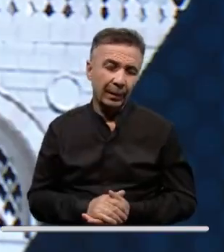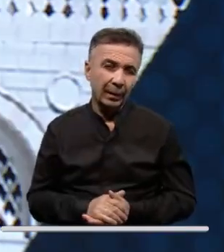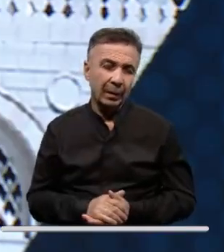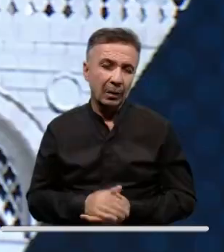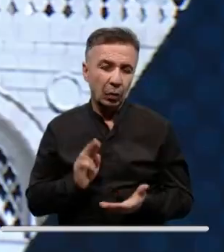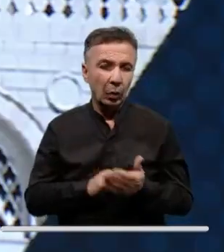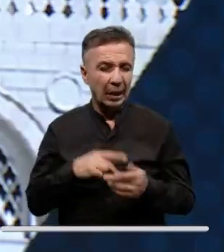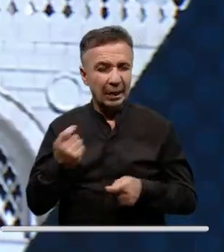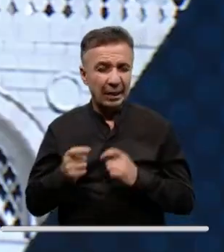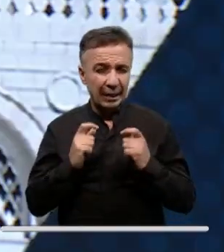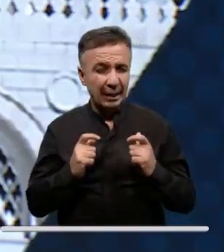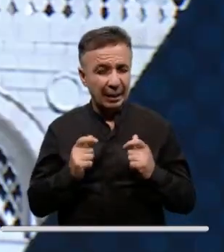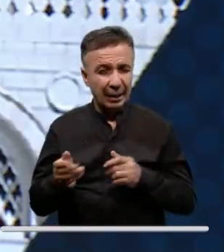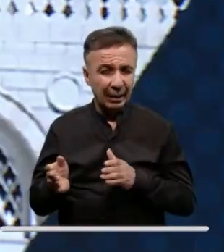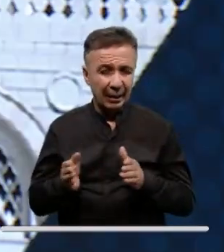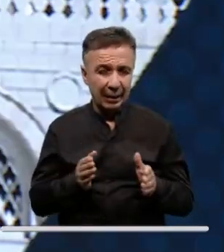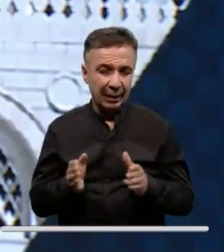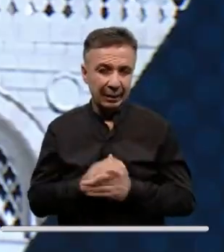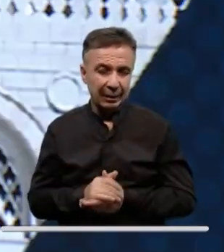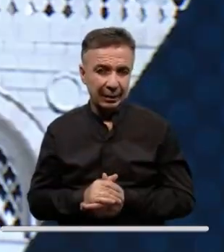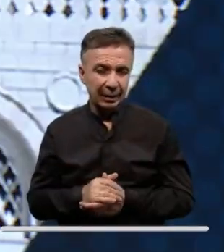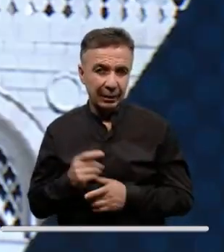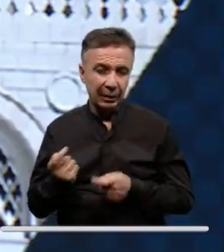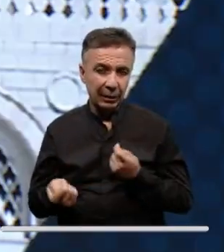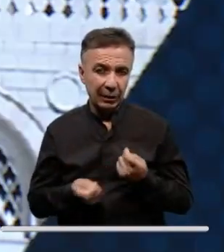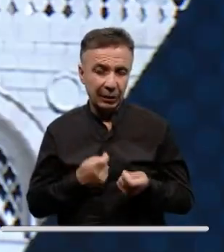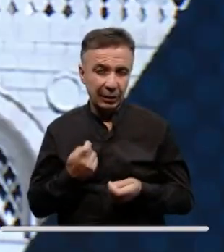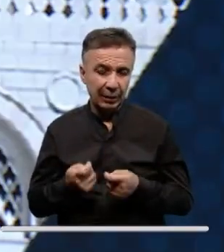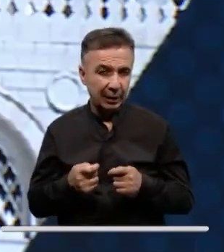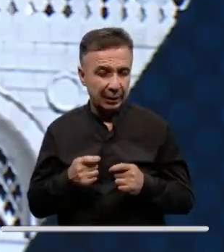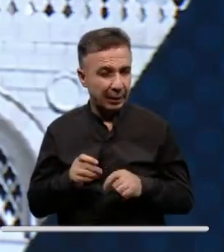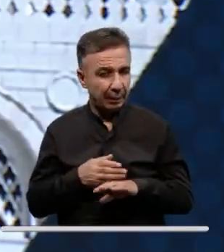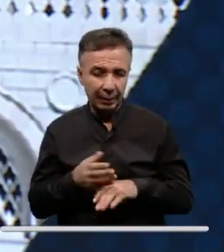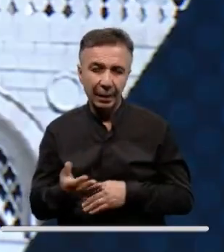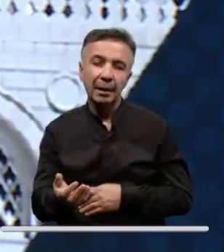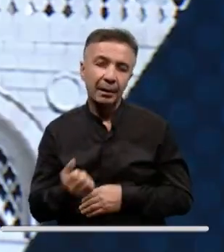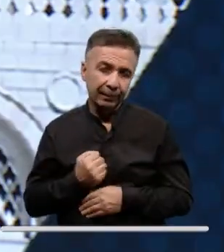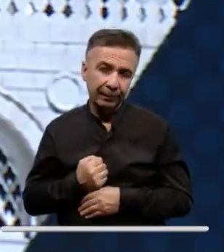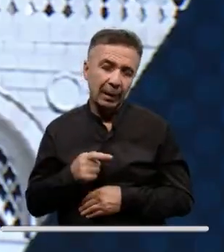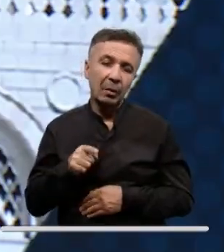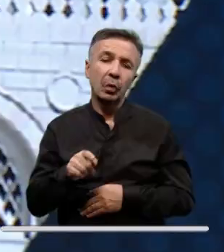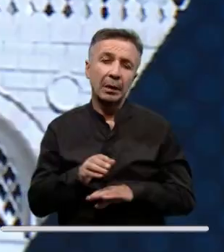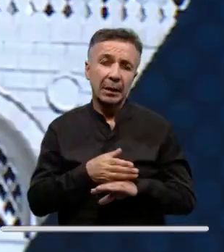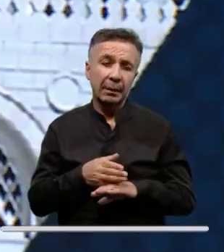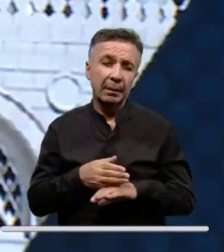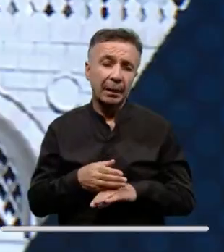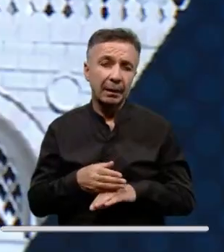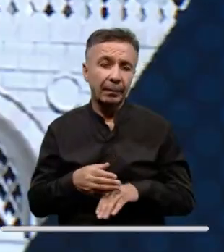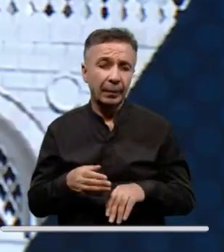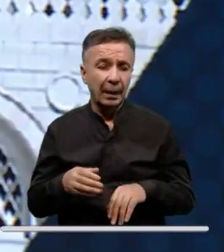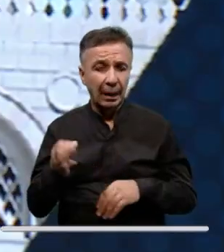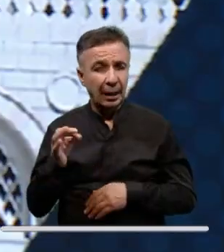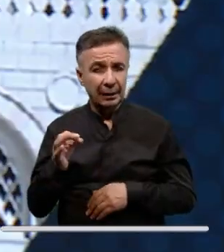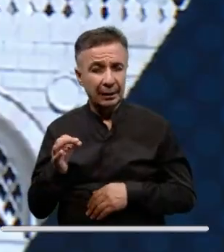işyeri ile arasındaki Eee işlemlerden dolayı alıyor eee o açıdan kuyumcunun istemiş